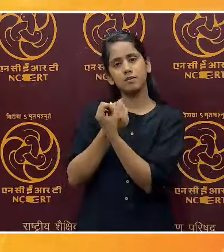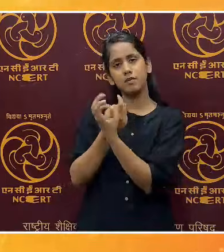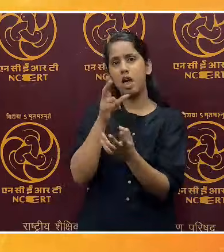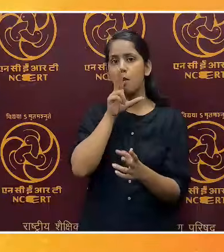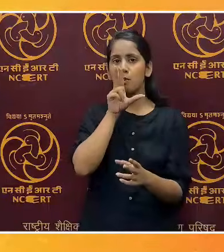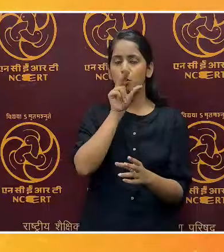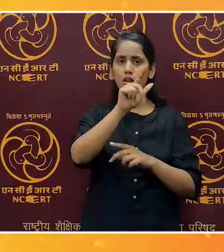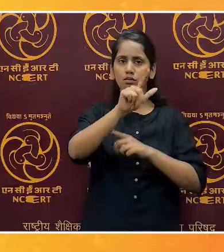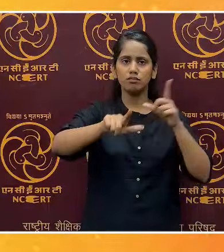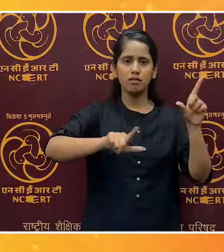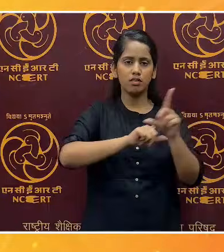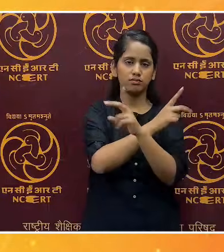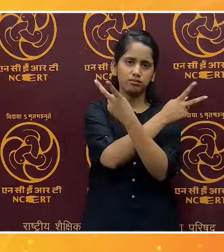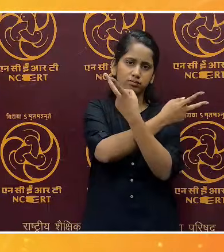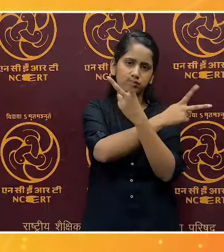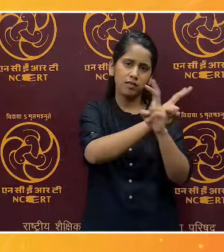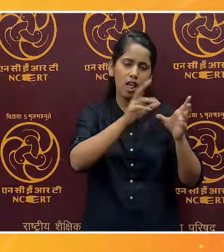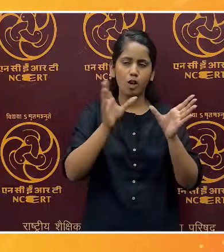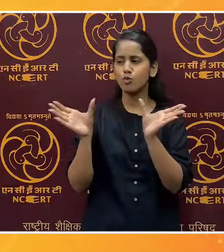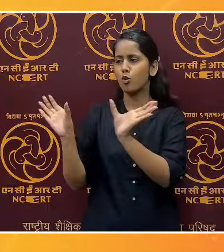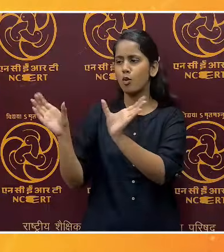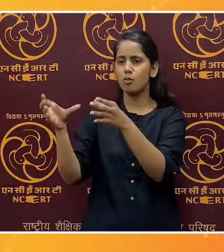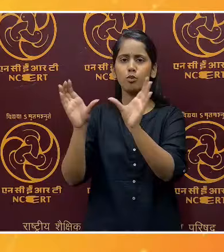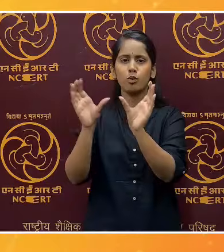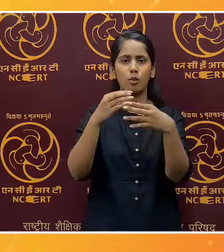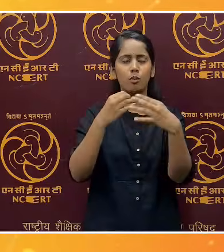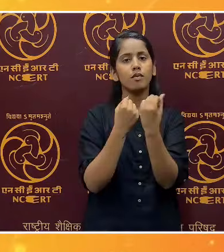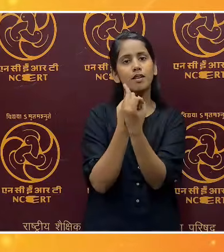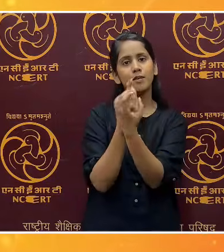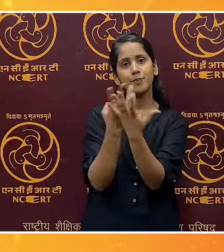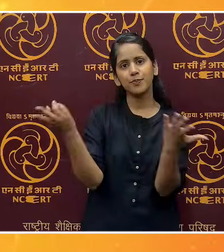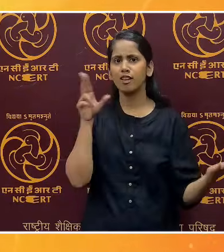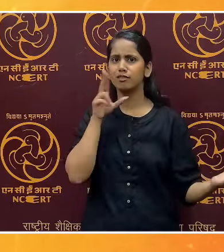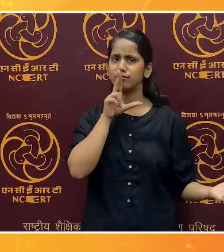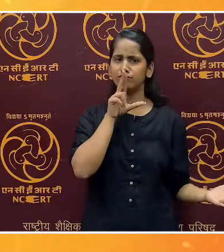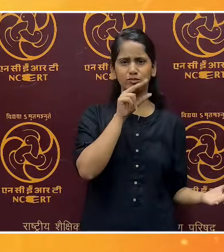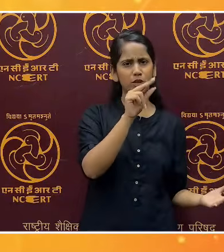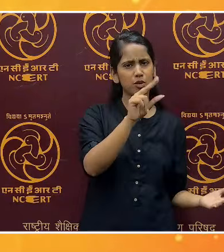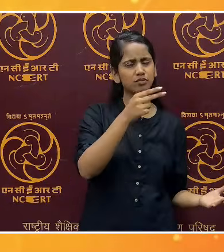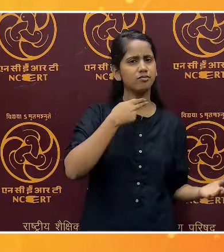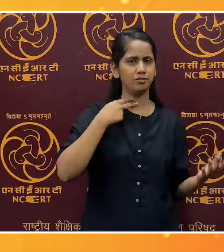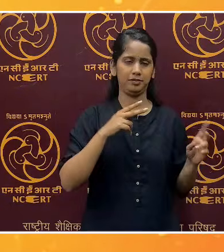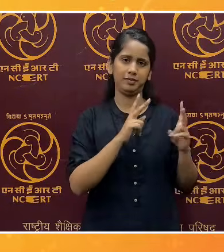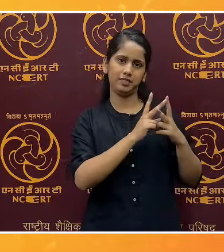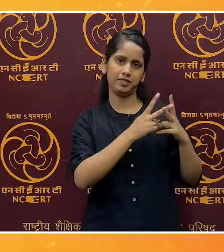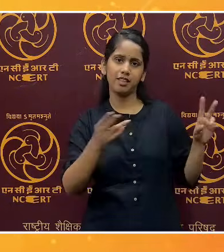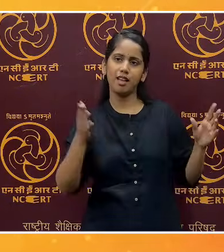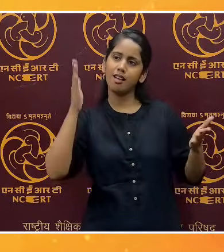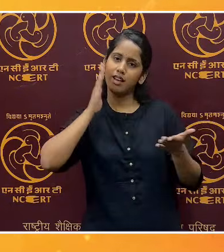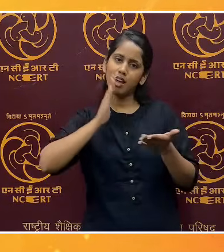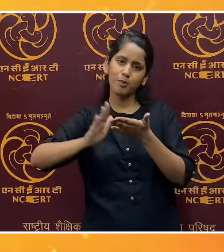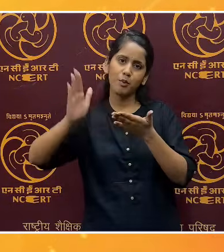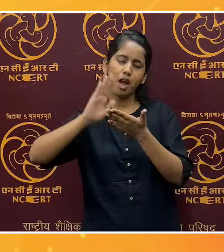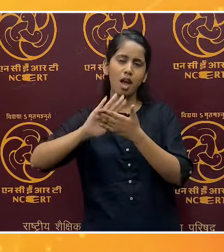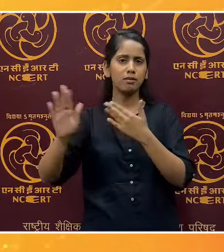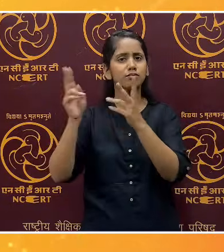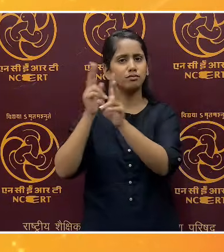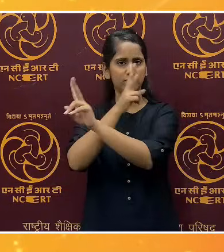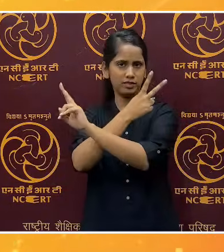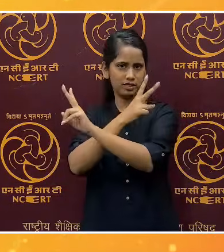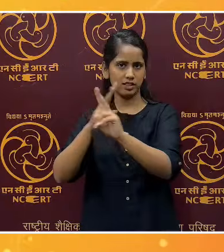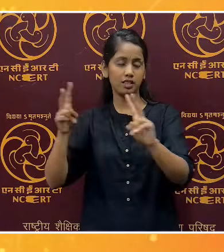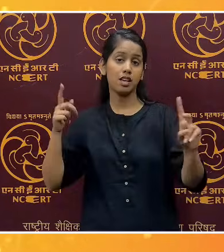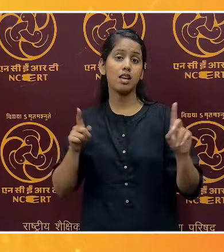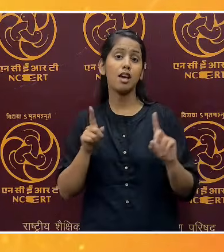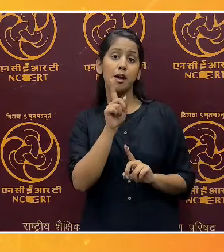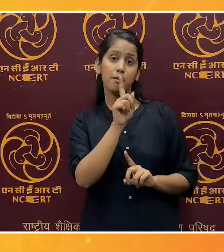हैं, टोलियां हजार हैं, कंठ भी अनेक हैं, राग भी अनेक हैं।